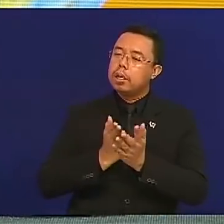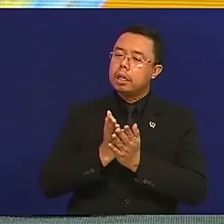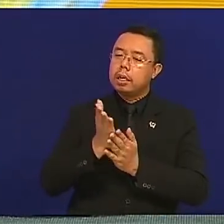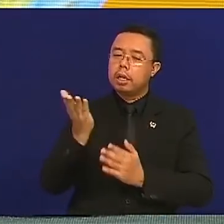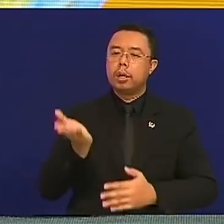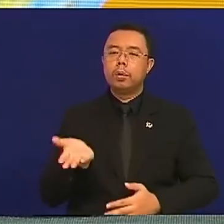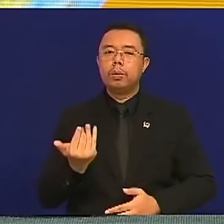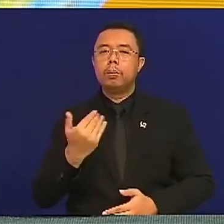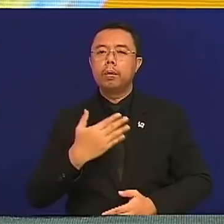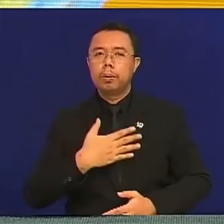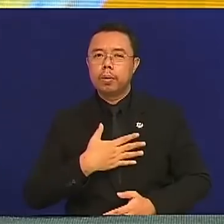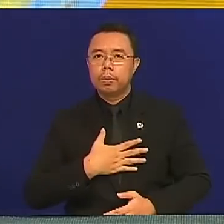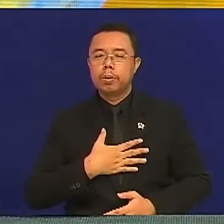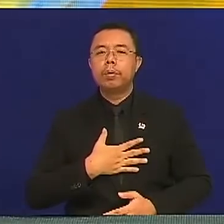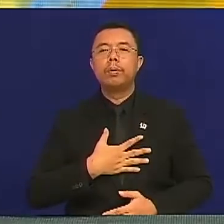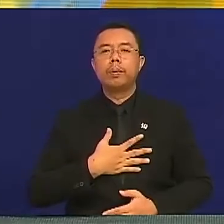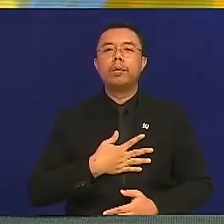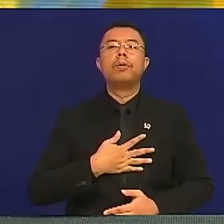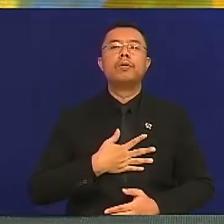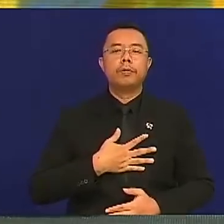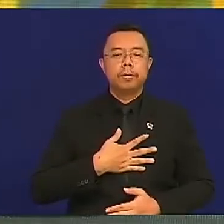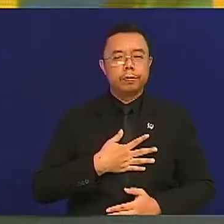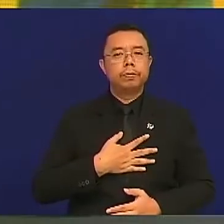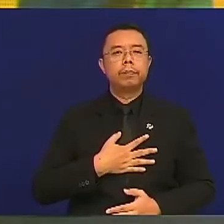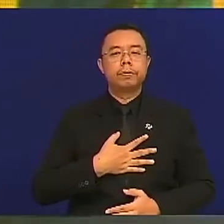melalui hidupku.